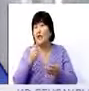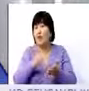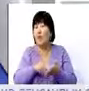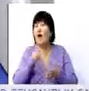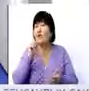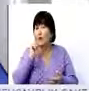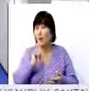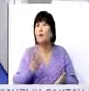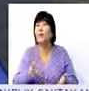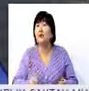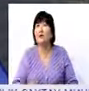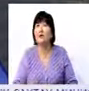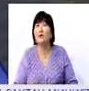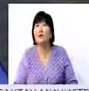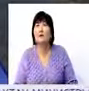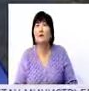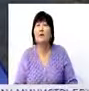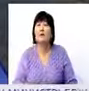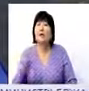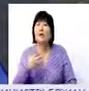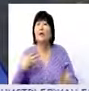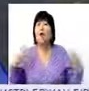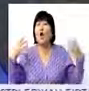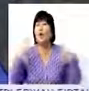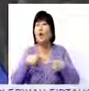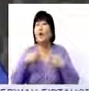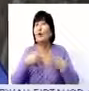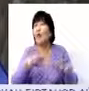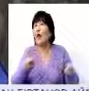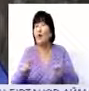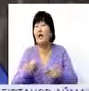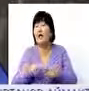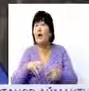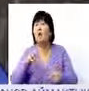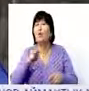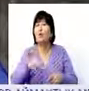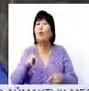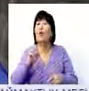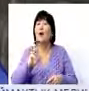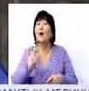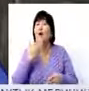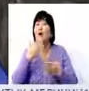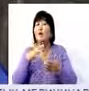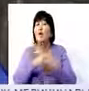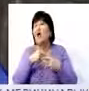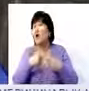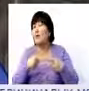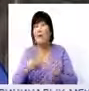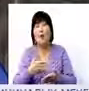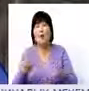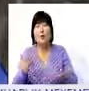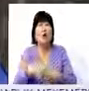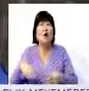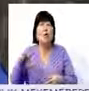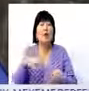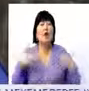қалтаға қонымды. Біз тонның түр-түрін әкелдік. Атап айтсақ, мутон, парка және сұранысқа ие басқа да өнімдер бар.